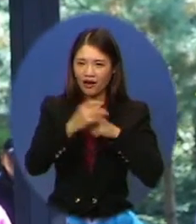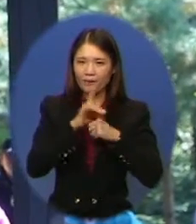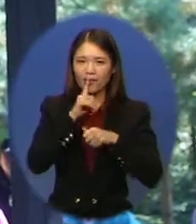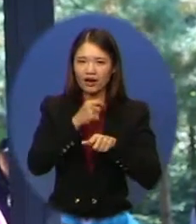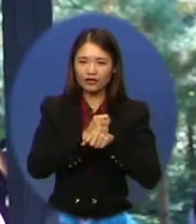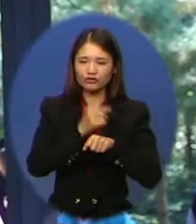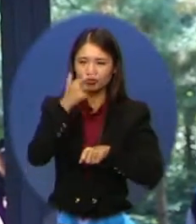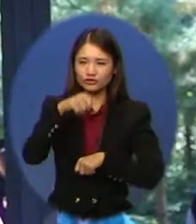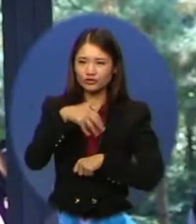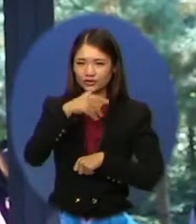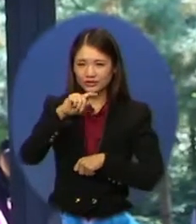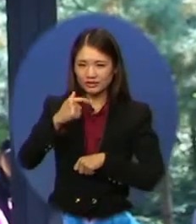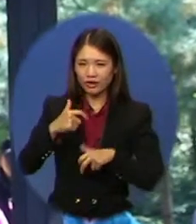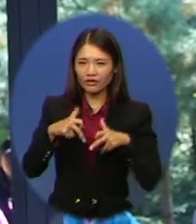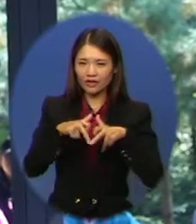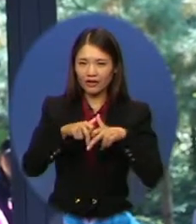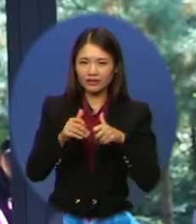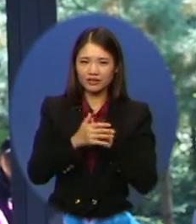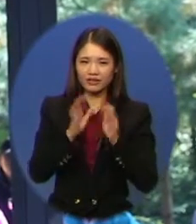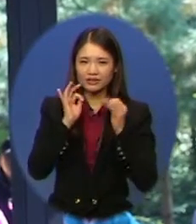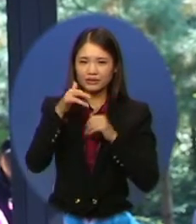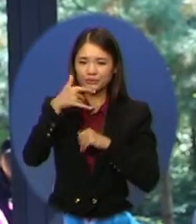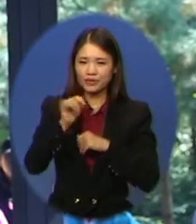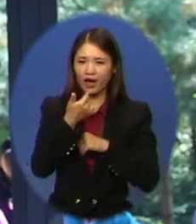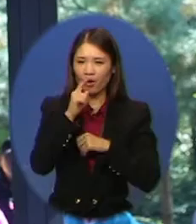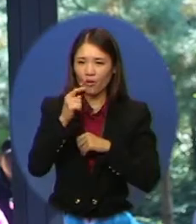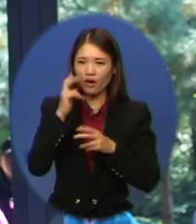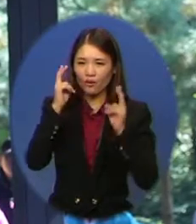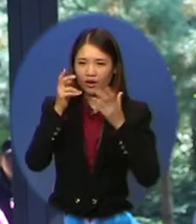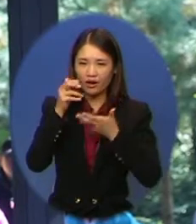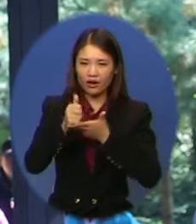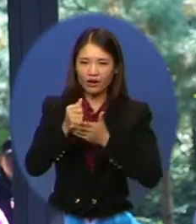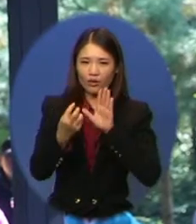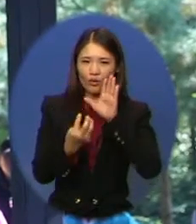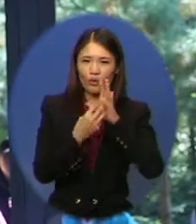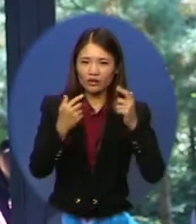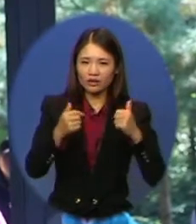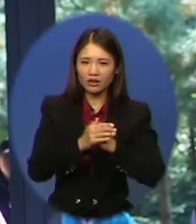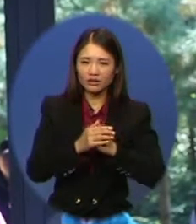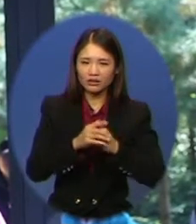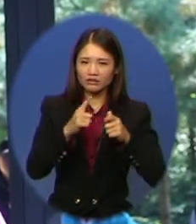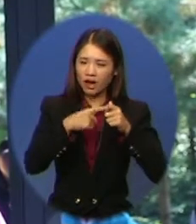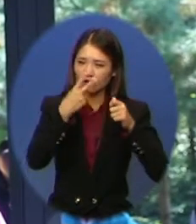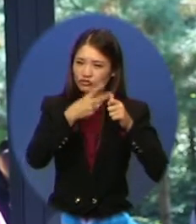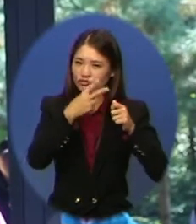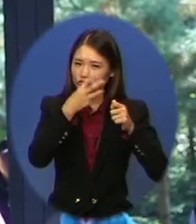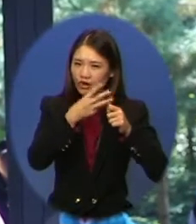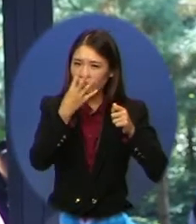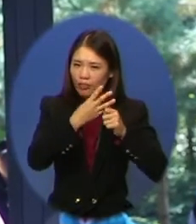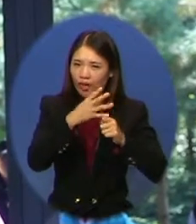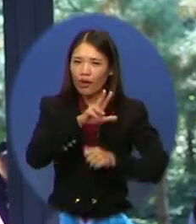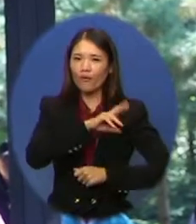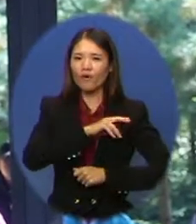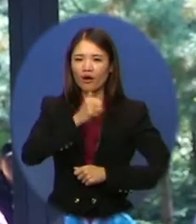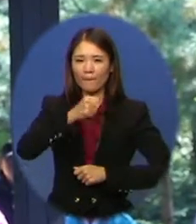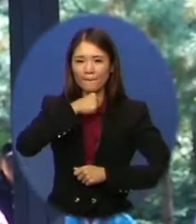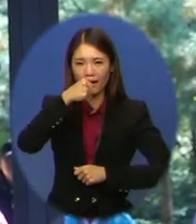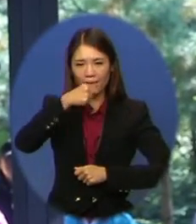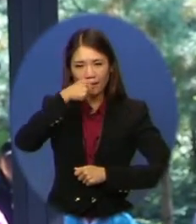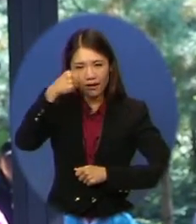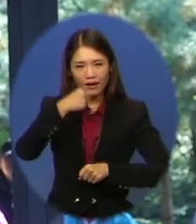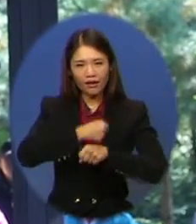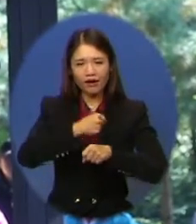김장한 우리 회장님만 해도 우리 관악구에 사선 의원하시고 의장까지 하셨잖아요. 근데